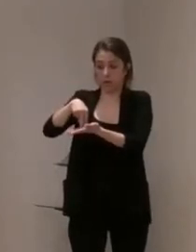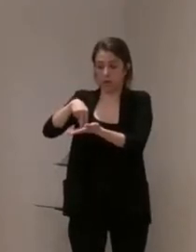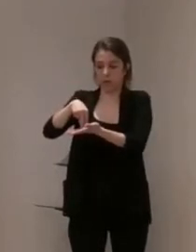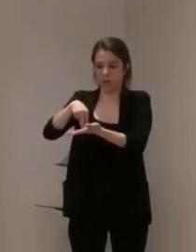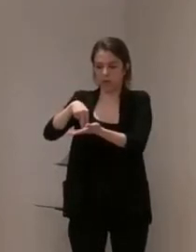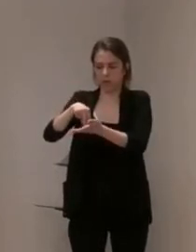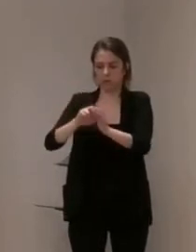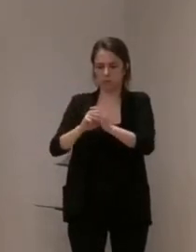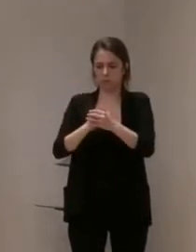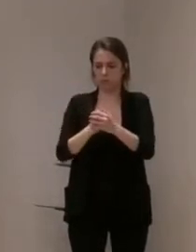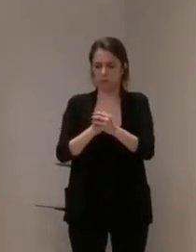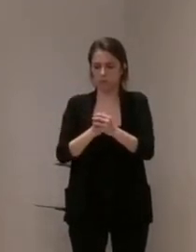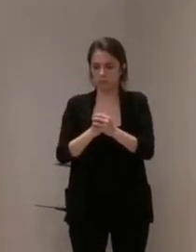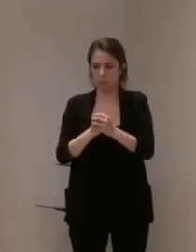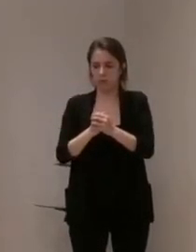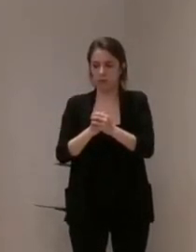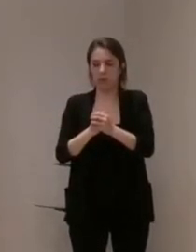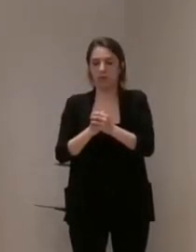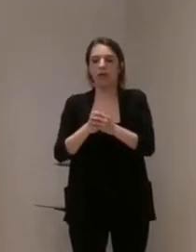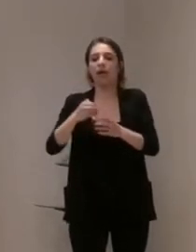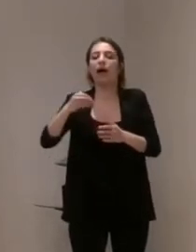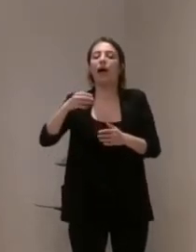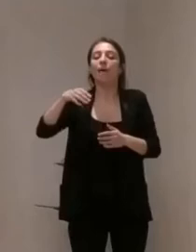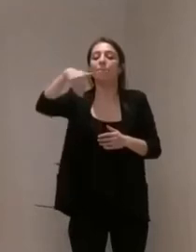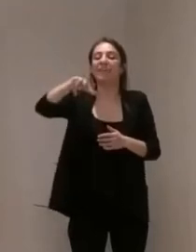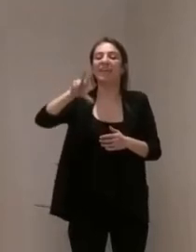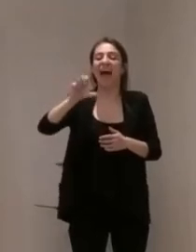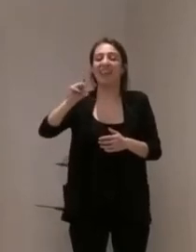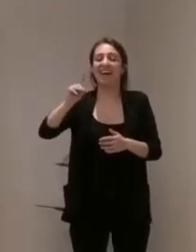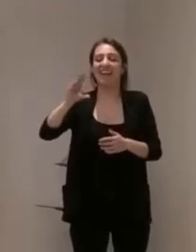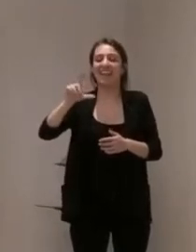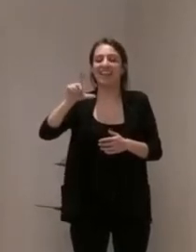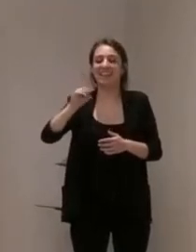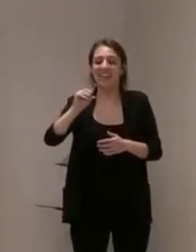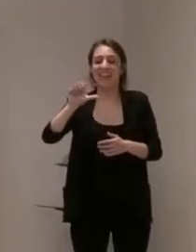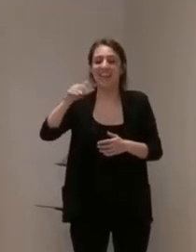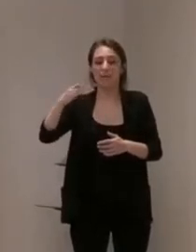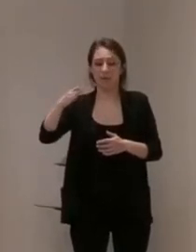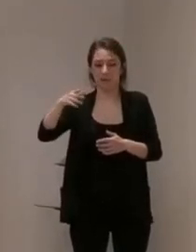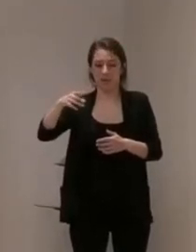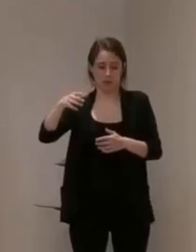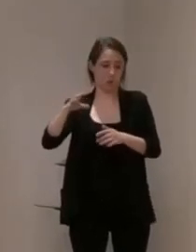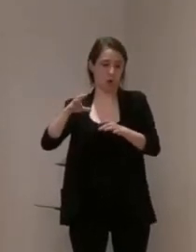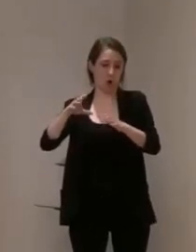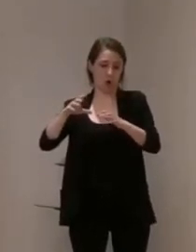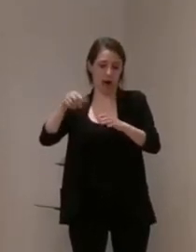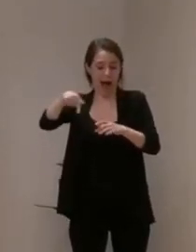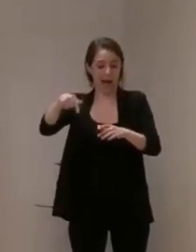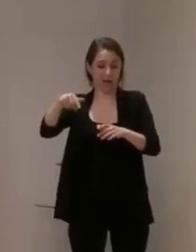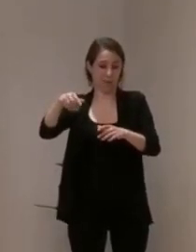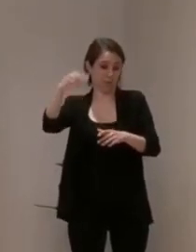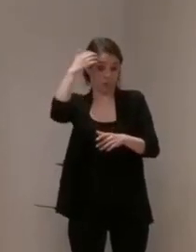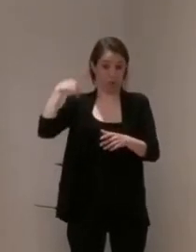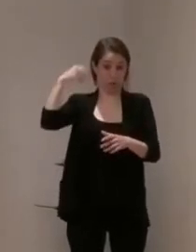Miranda de Ebre. Miranda de Ebre és el camp de concentració, més camp de concentració que es fa a Espanya. És a dir, més a